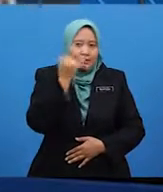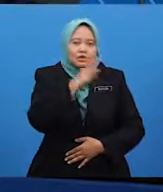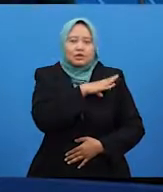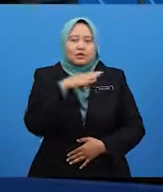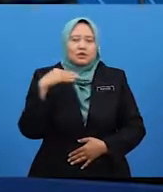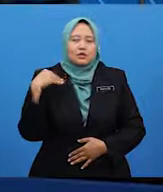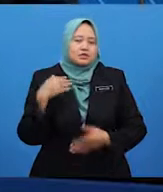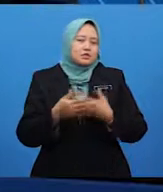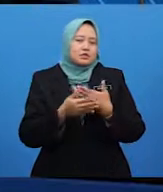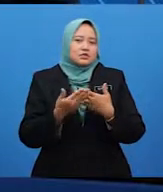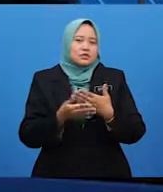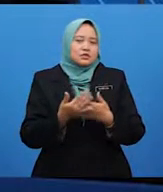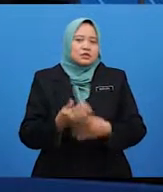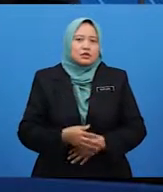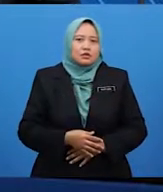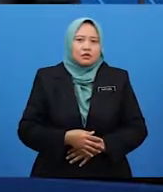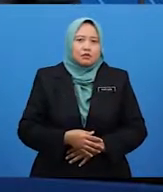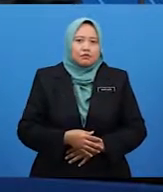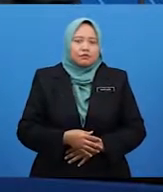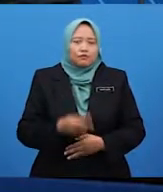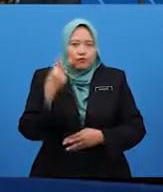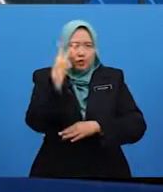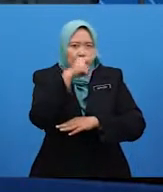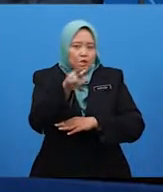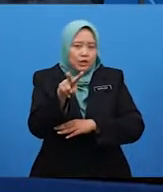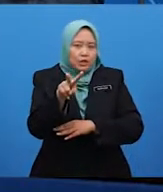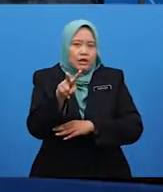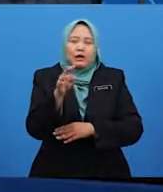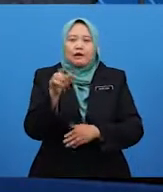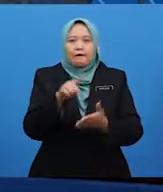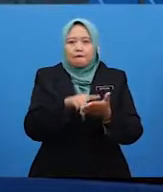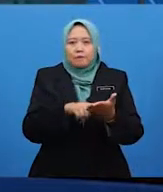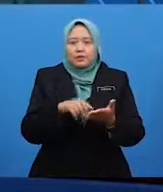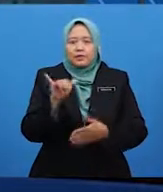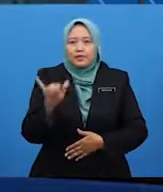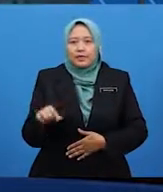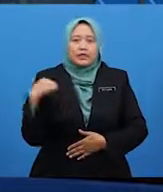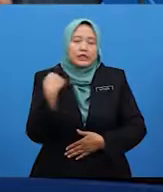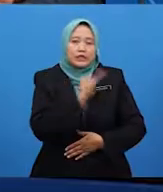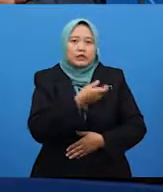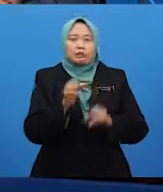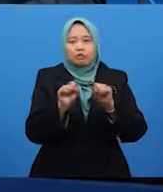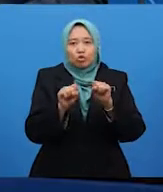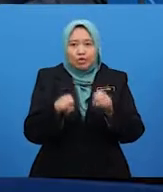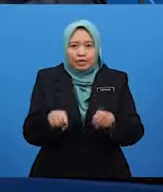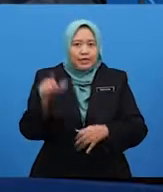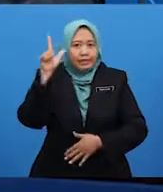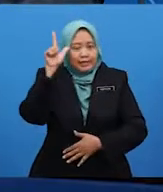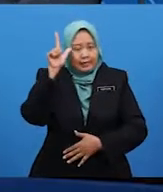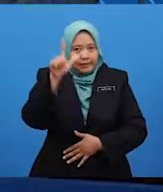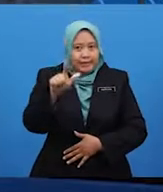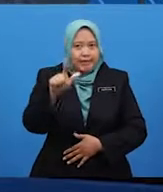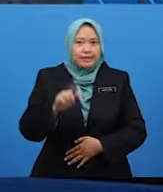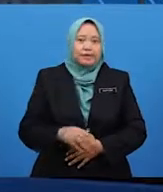bermaksud tampak ataupun sesuatu yang boleh dilihat melalui deria penglihatan, iaitu mata kita lah. Jadi secara rangkuman saya boleh